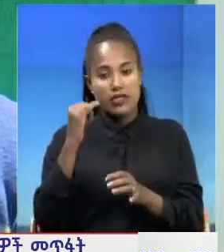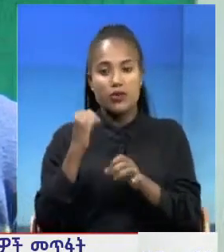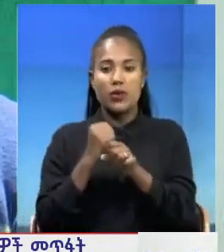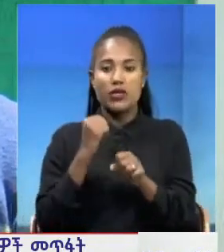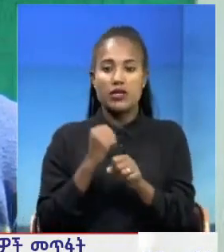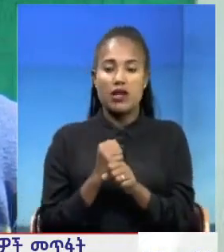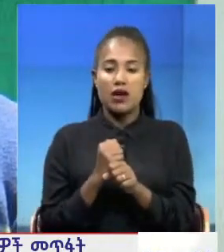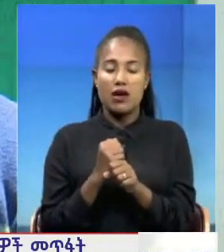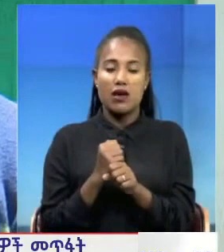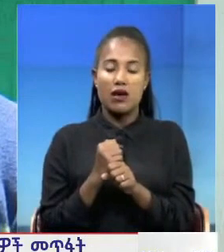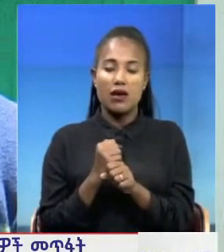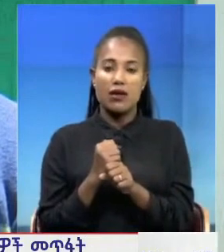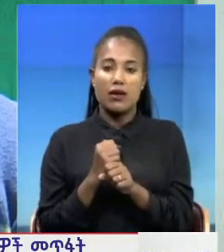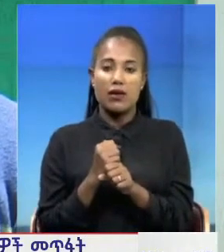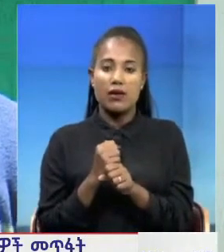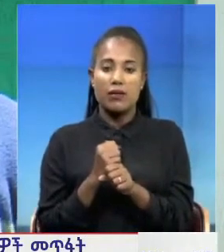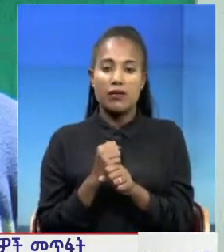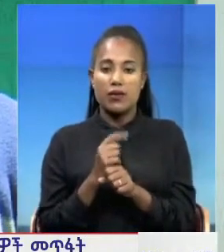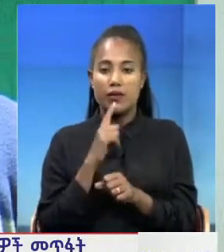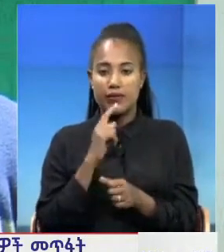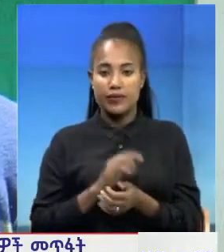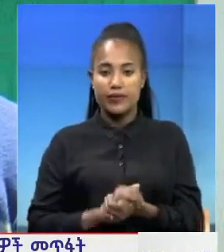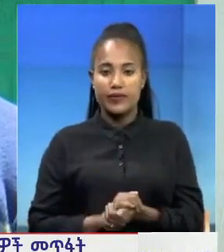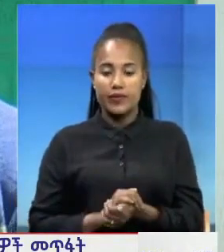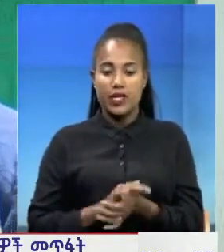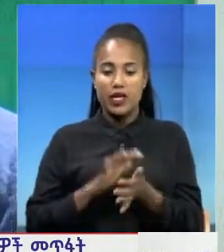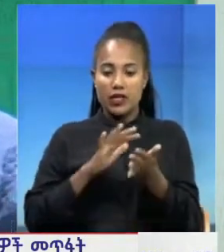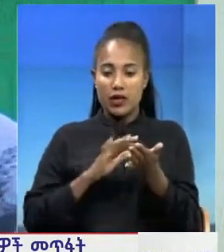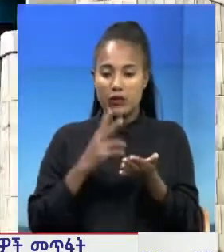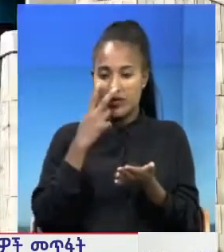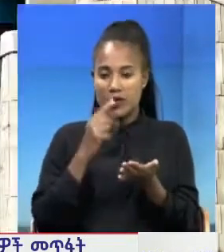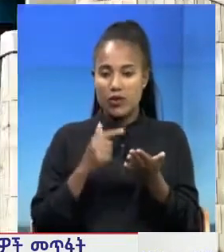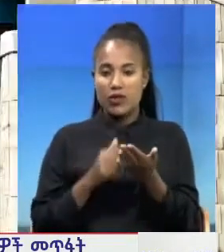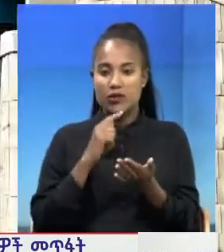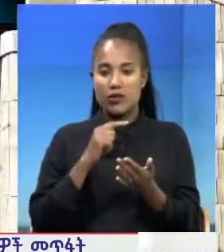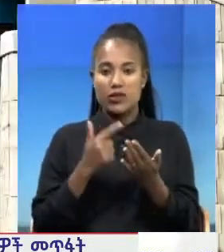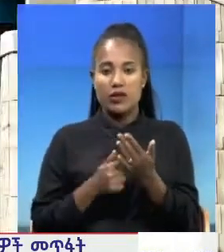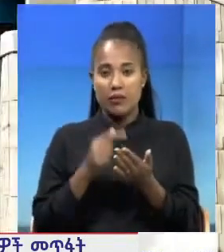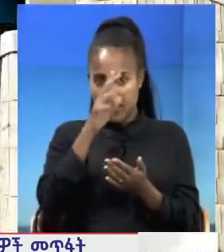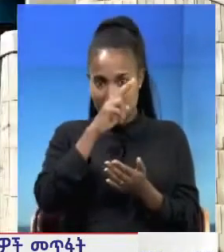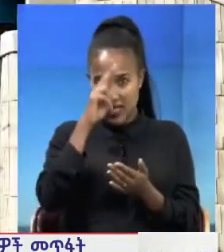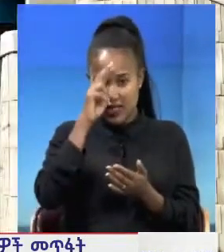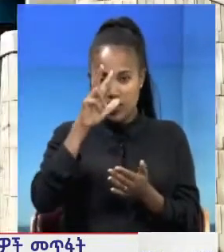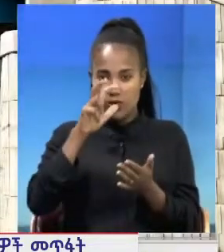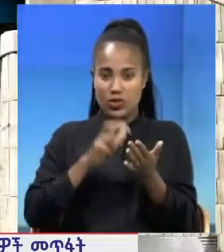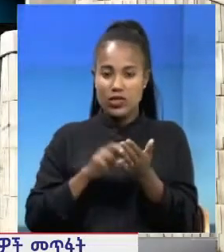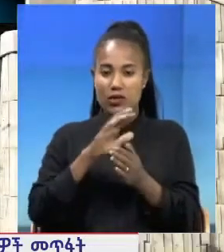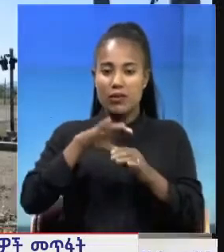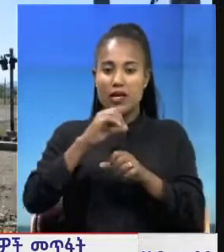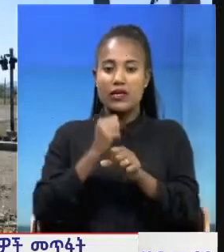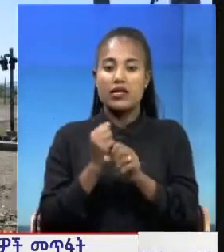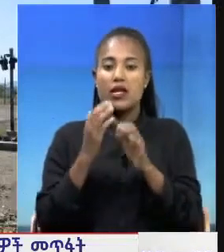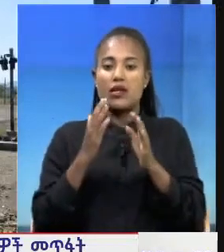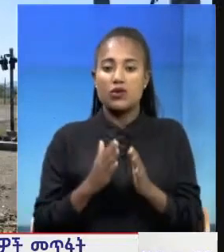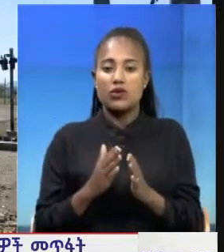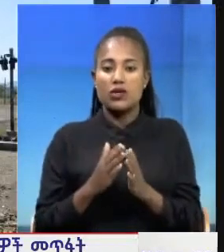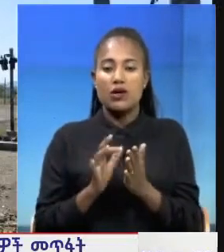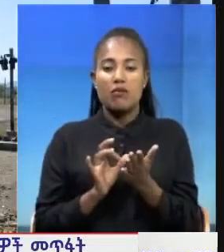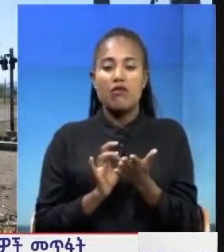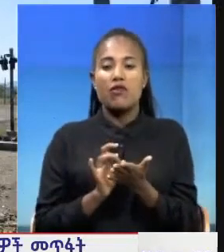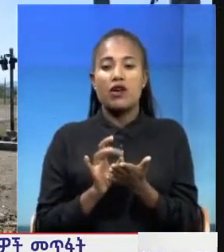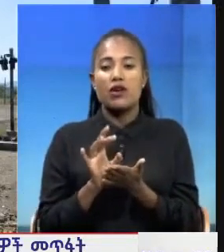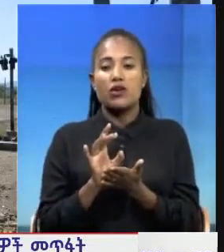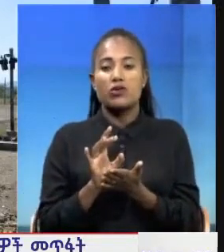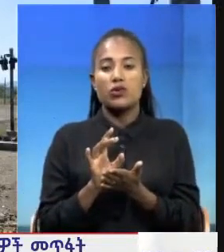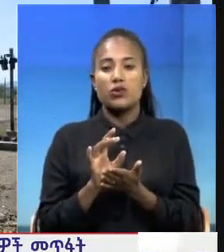የተሰራ ምክንያት ነው። ጥናቱም የሚያሳየው እንደዛ ነው። በዚህ ምክንያት ከ3000 በላይ ሰራተኞች